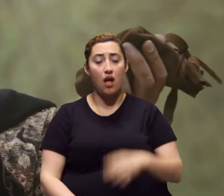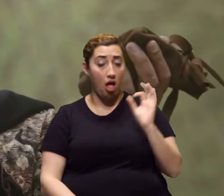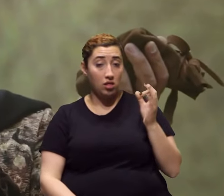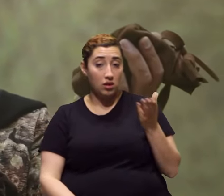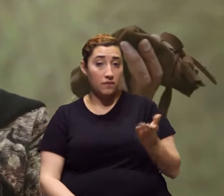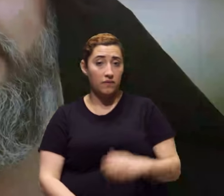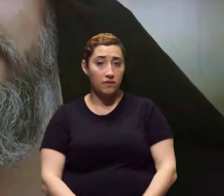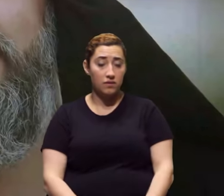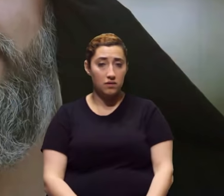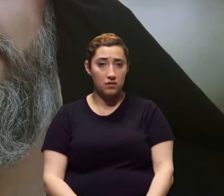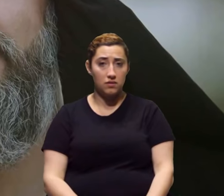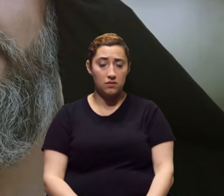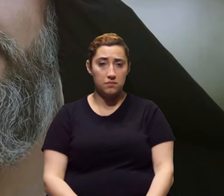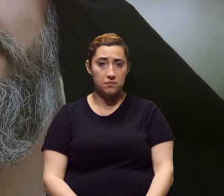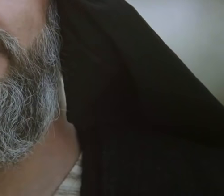Altındır.